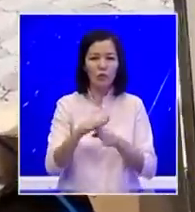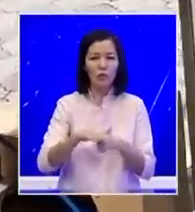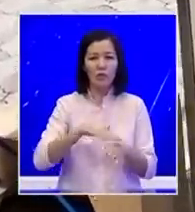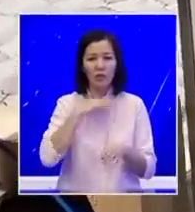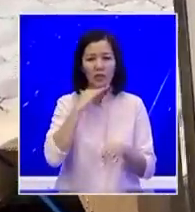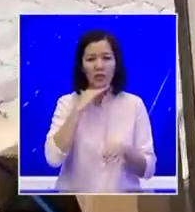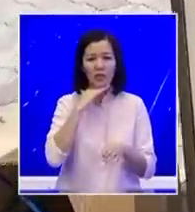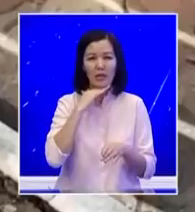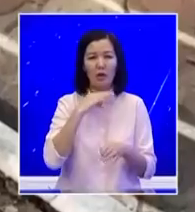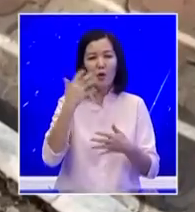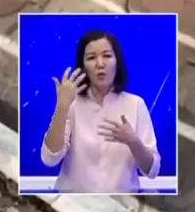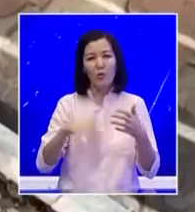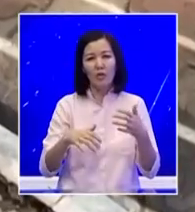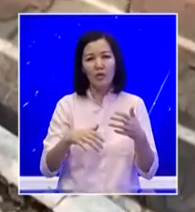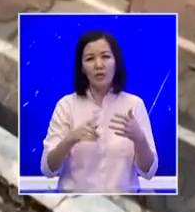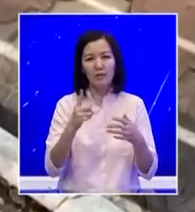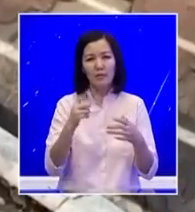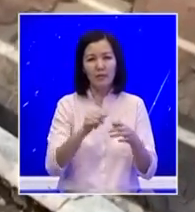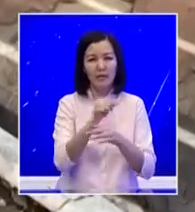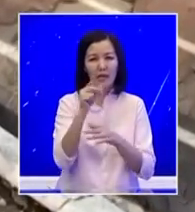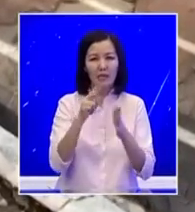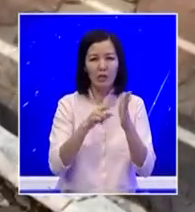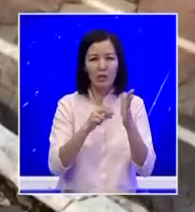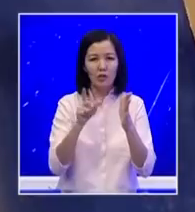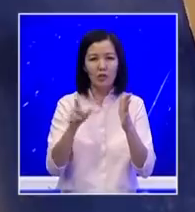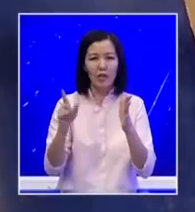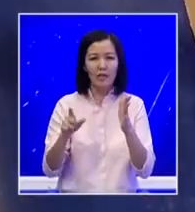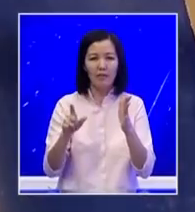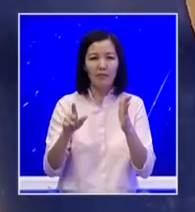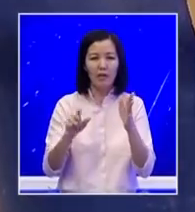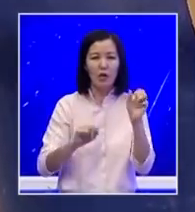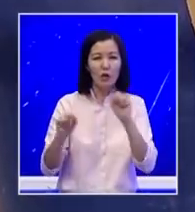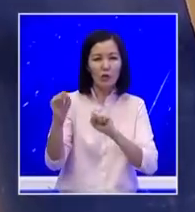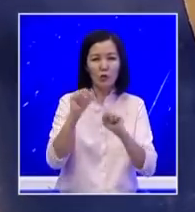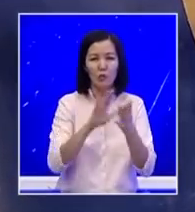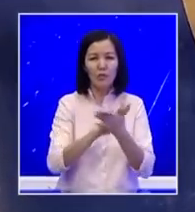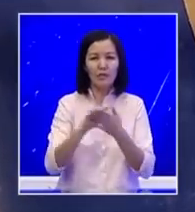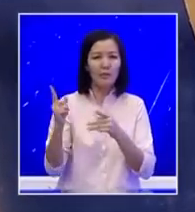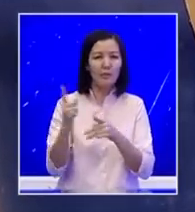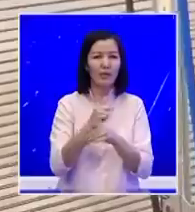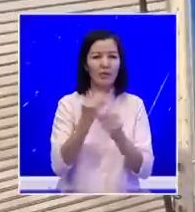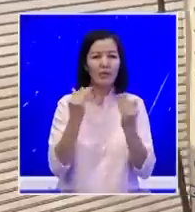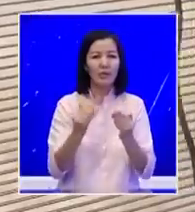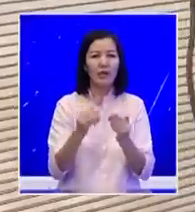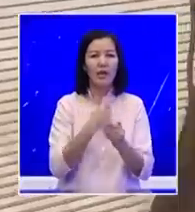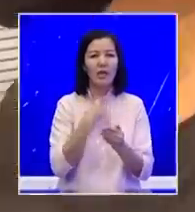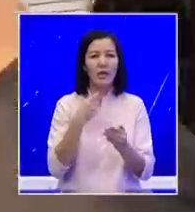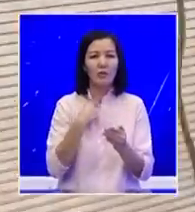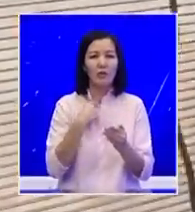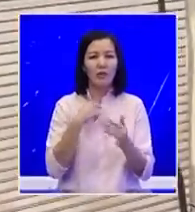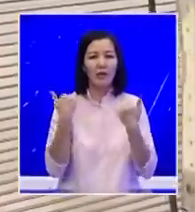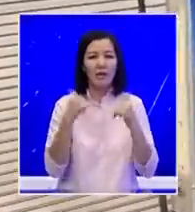жеткілікті. Бұл құрылғы орташа есеппен сағатына 700-ден астам адамды өңдей алады. Бірінші данасы қазірдің өзінде